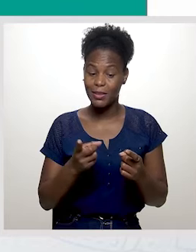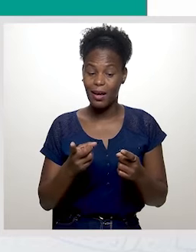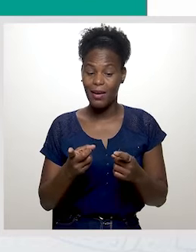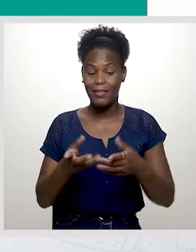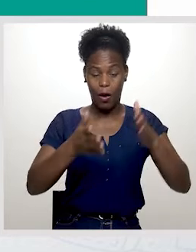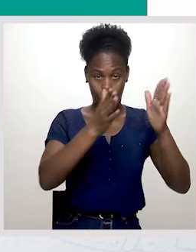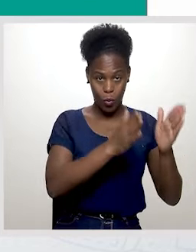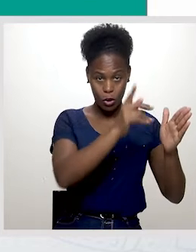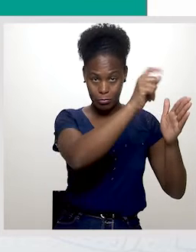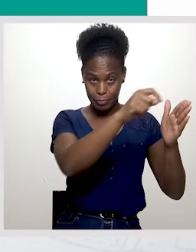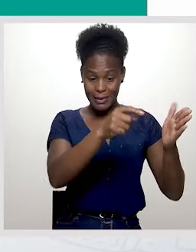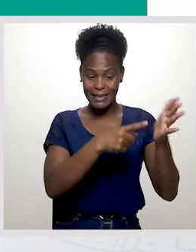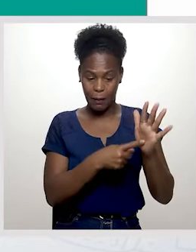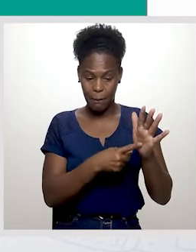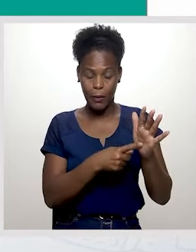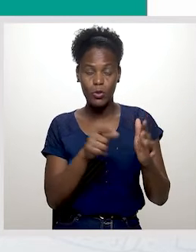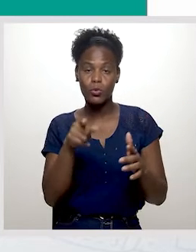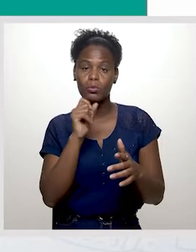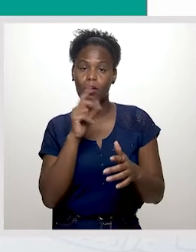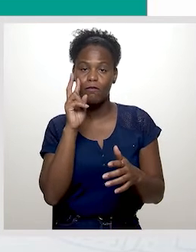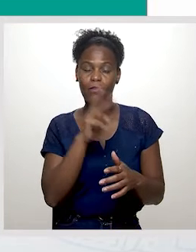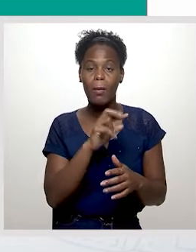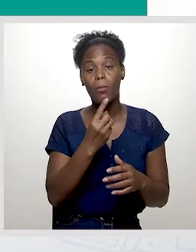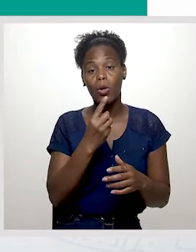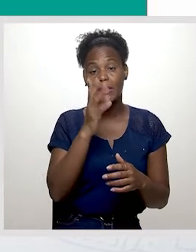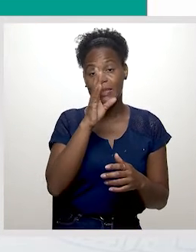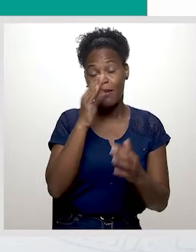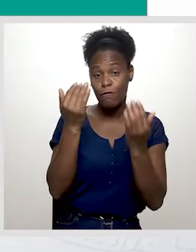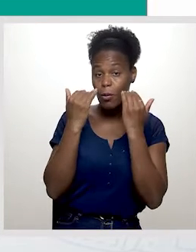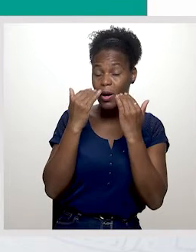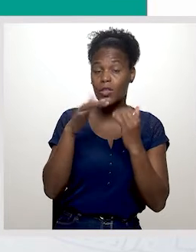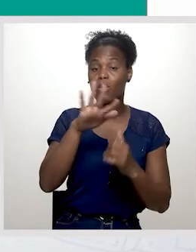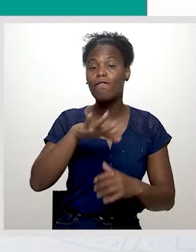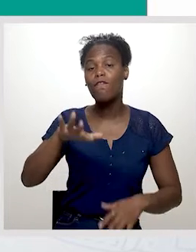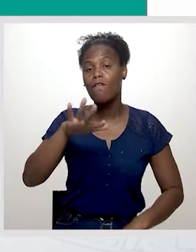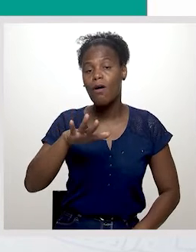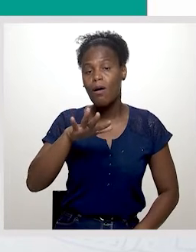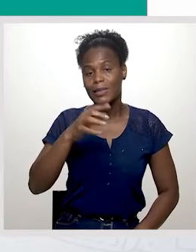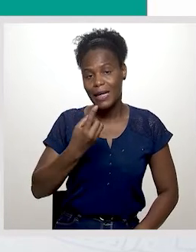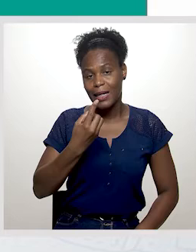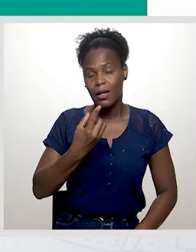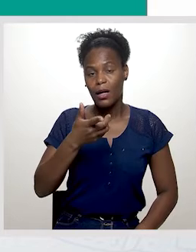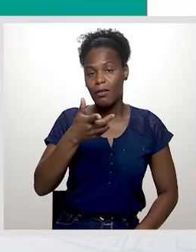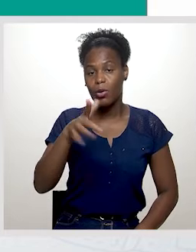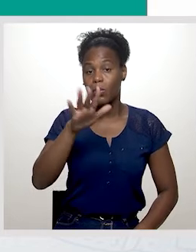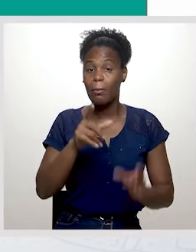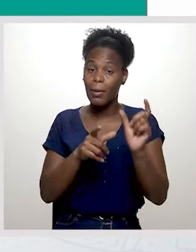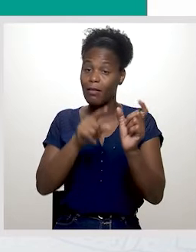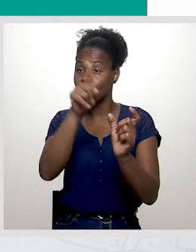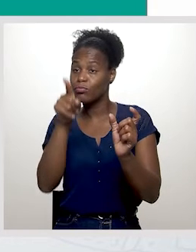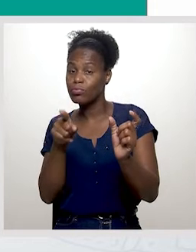à gauche. Par exemple, tu peux voir, pour s'informer sur la manière, on va utiliser les